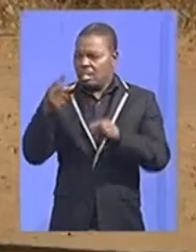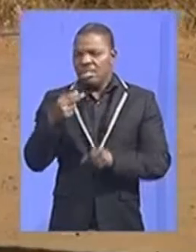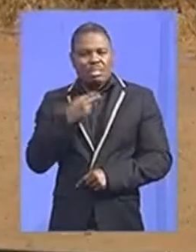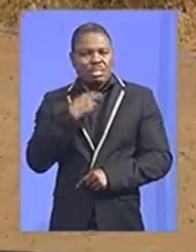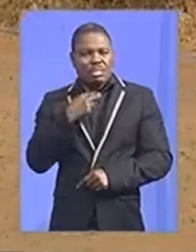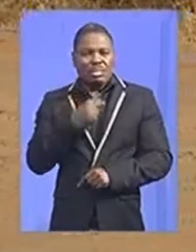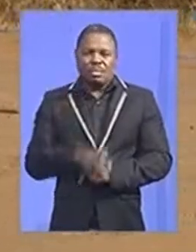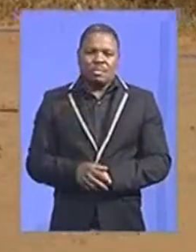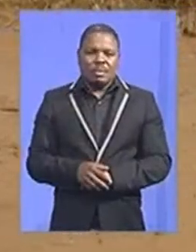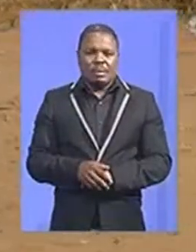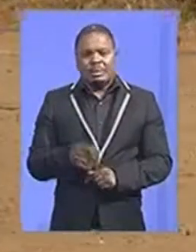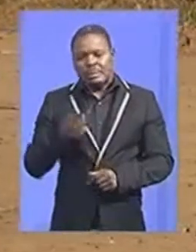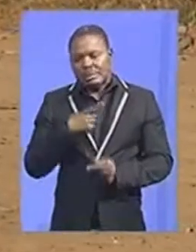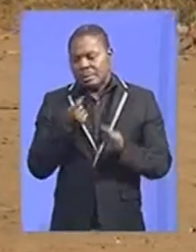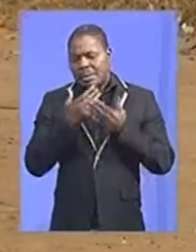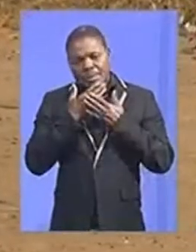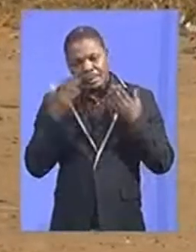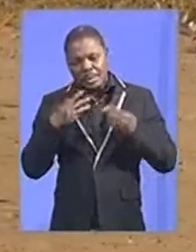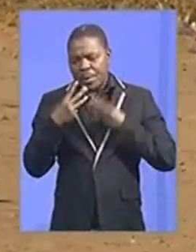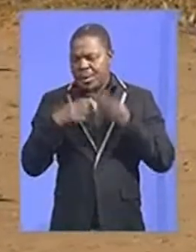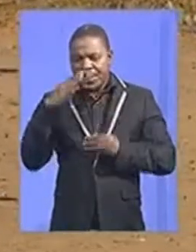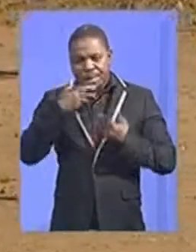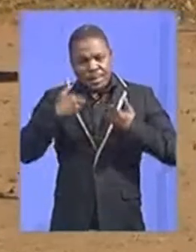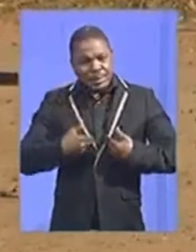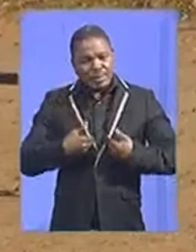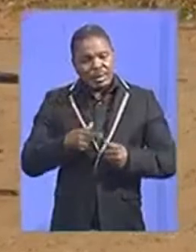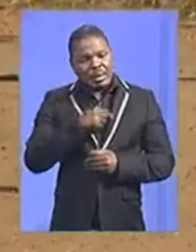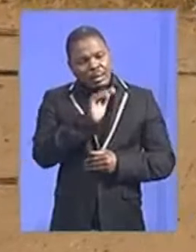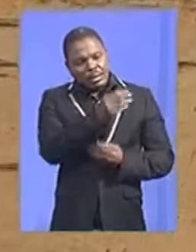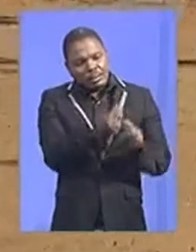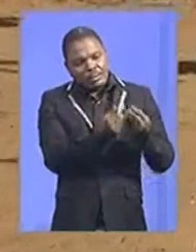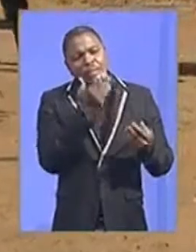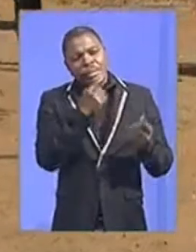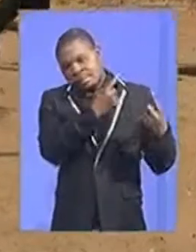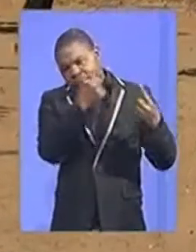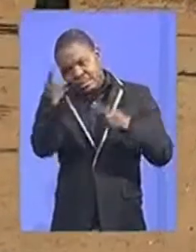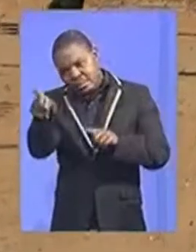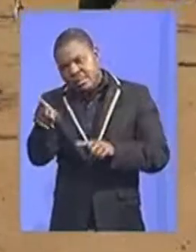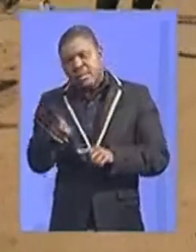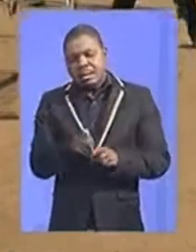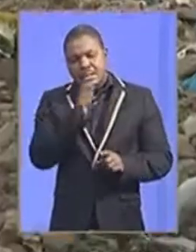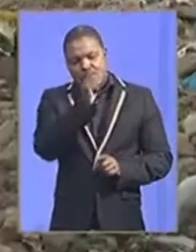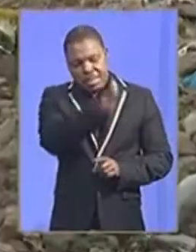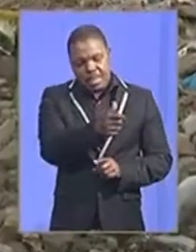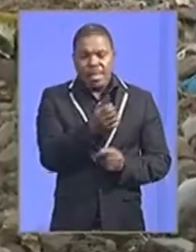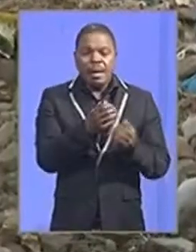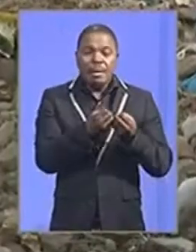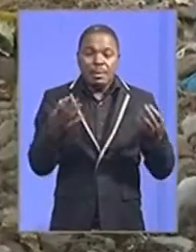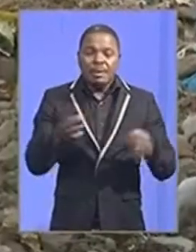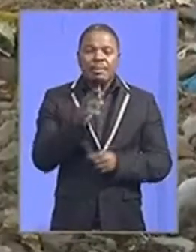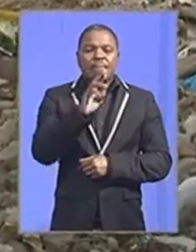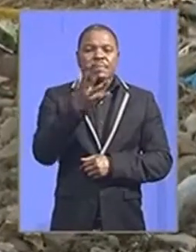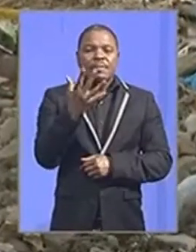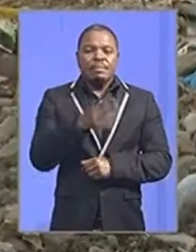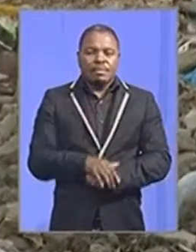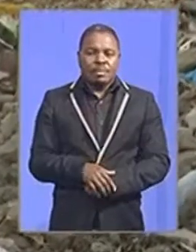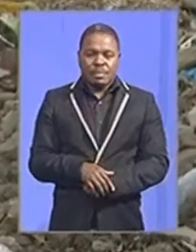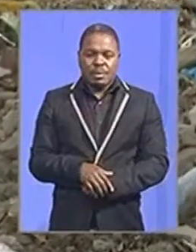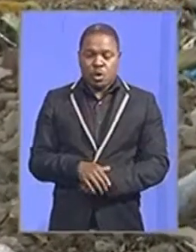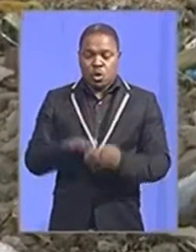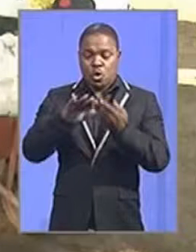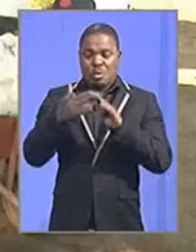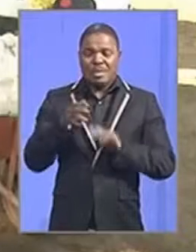kgone ho fihlela moo. Ha re na ditjhelete, ha re sebetse, re be re kope bana ba re kgella metsi, re ba patale di 5 rand. Baahi ba re seo